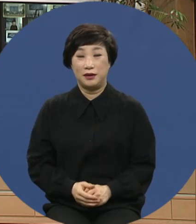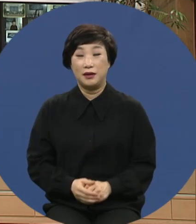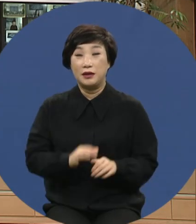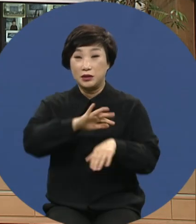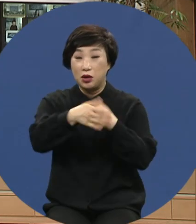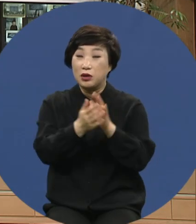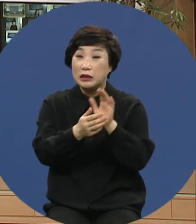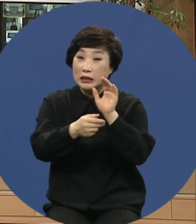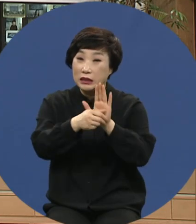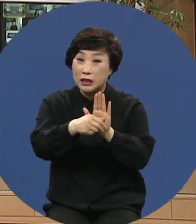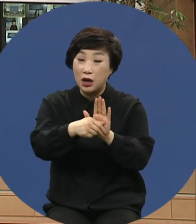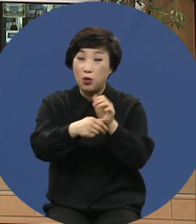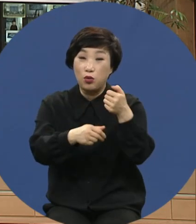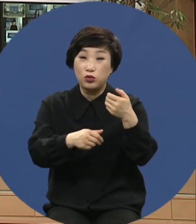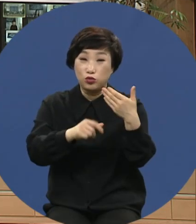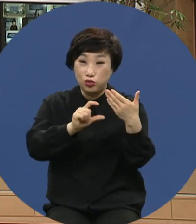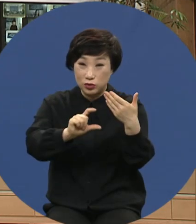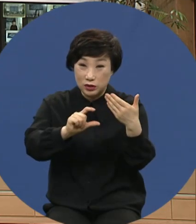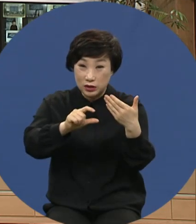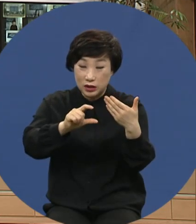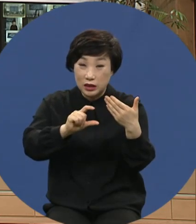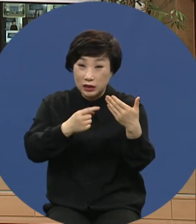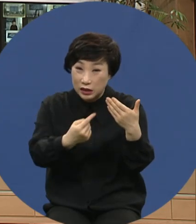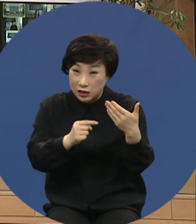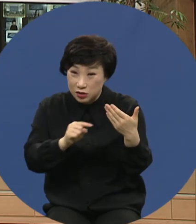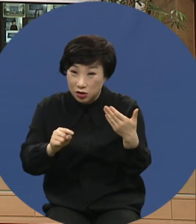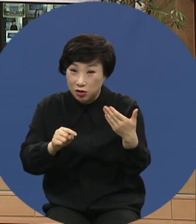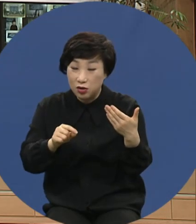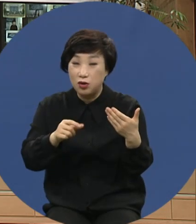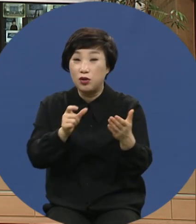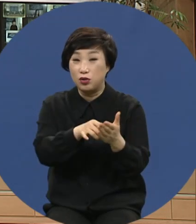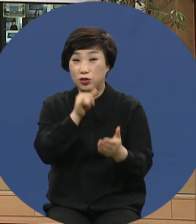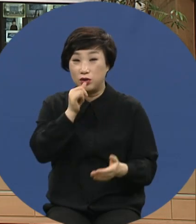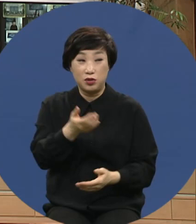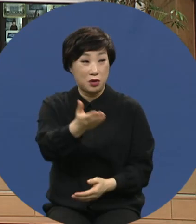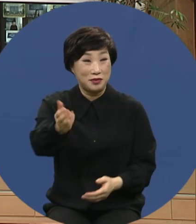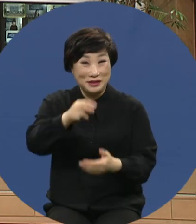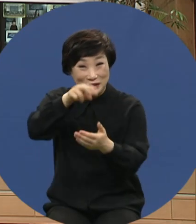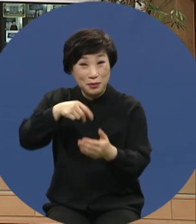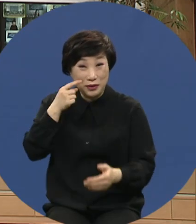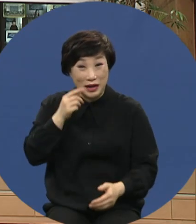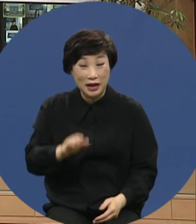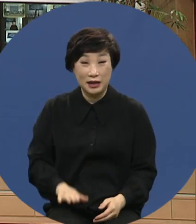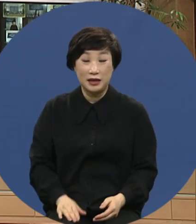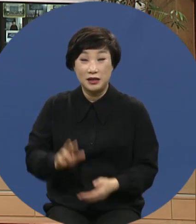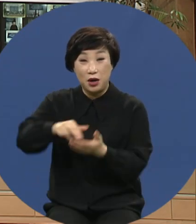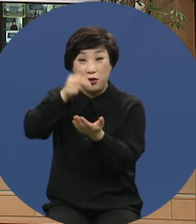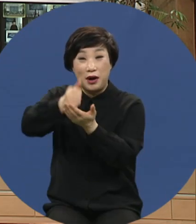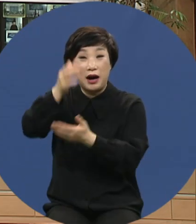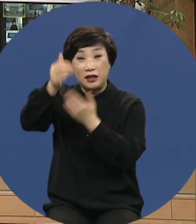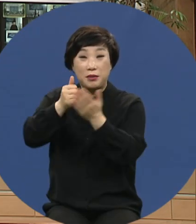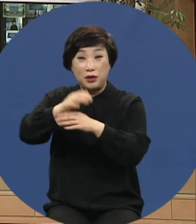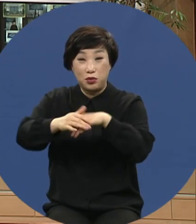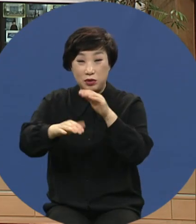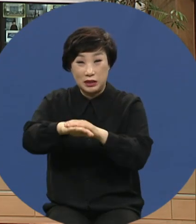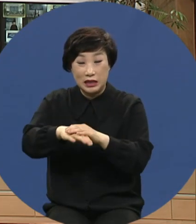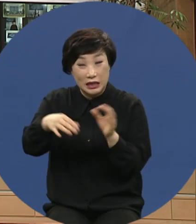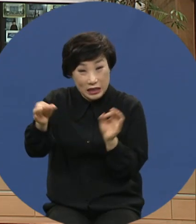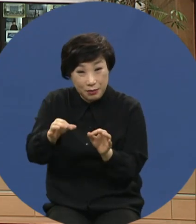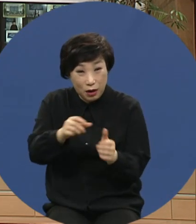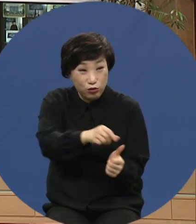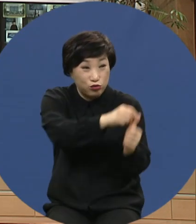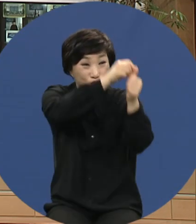이사야서 59장에 1절 이하에 뭐라겠나 읽어봐면 여호와의 손이 짧아 구원치